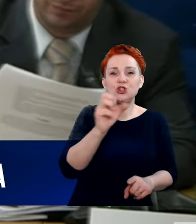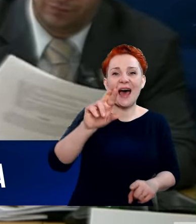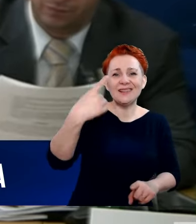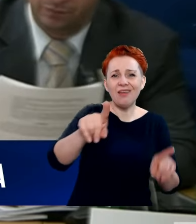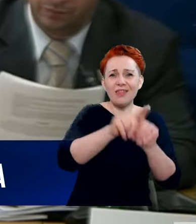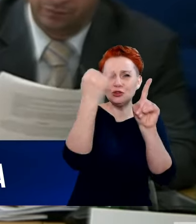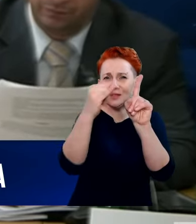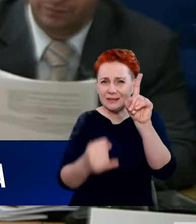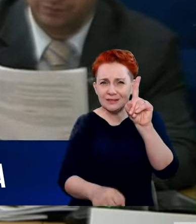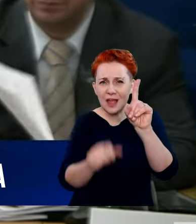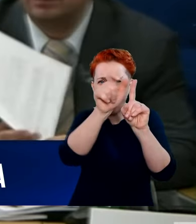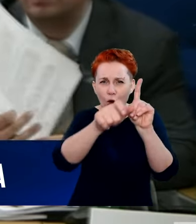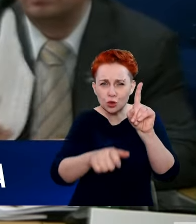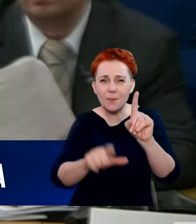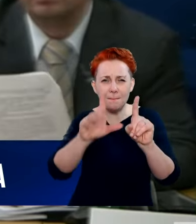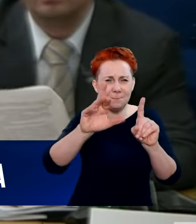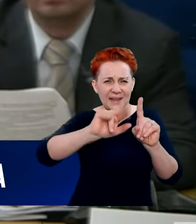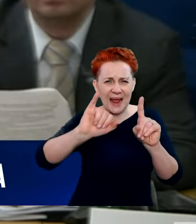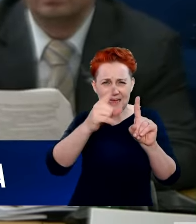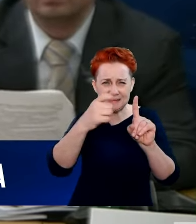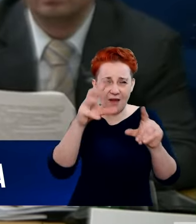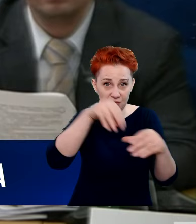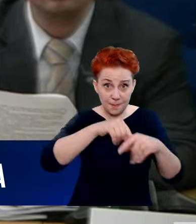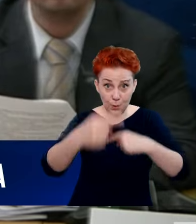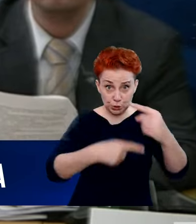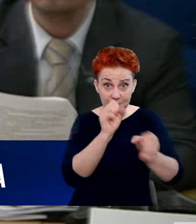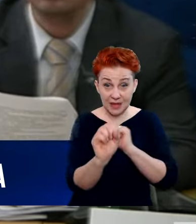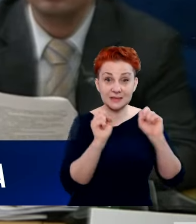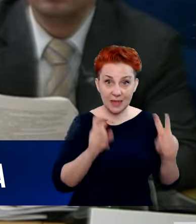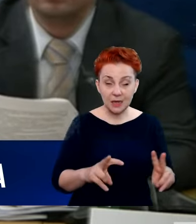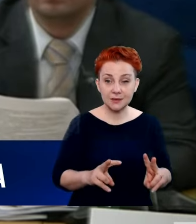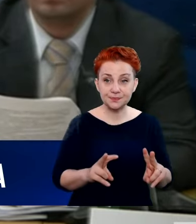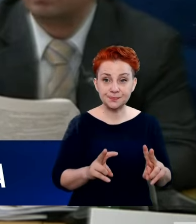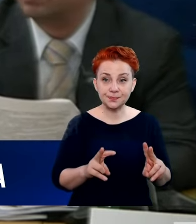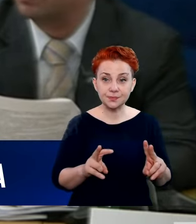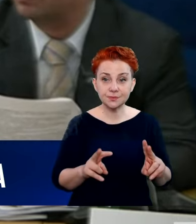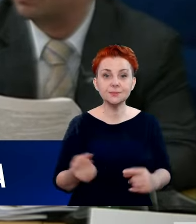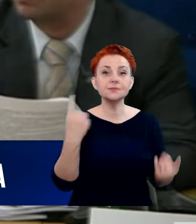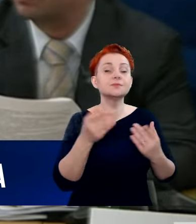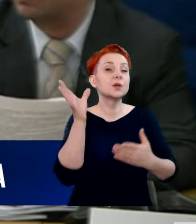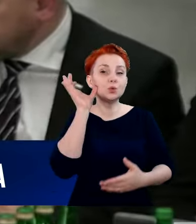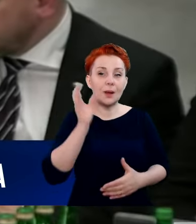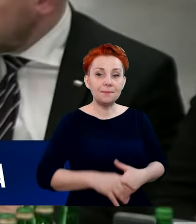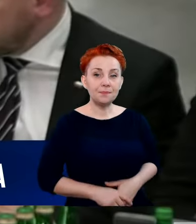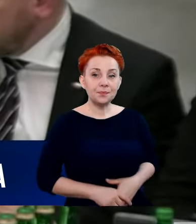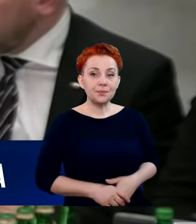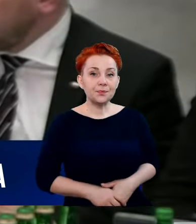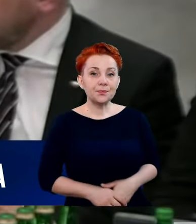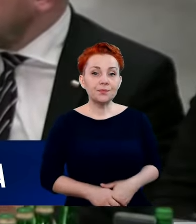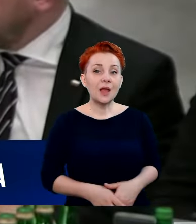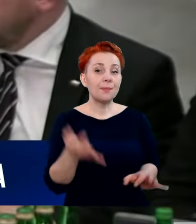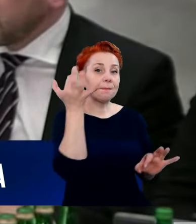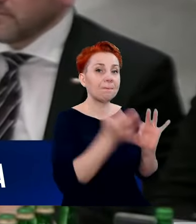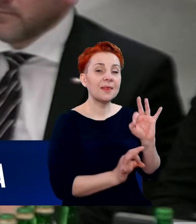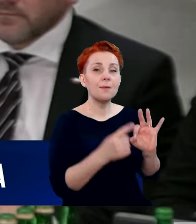które występują w tym postępowaniu. Myślę, że możemy z... Bardzo proszę, panie... Doprecyzuję, to